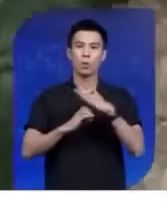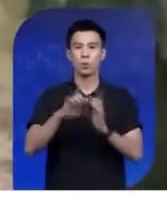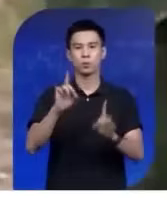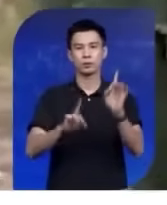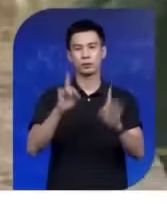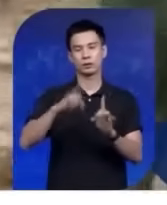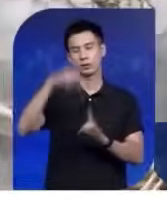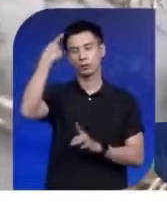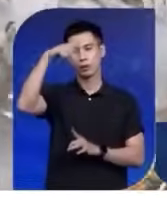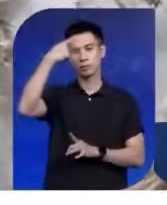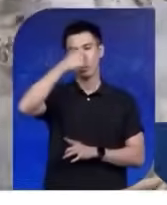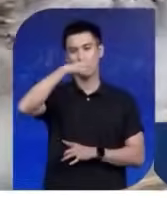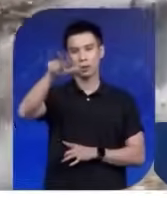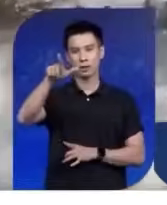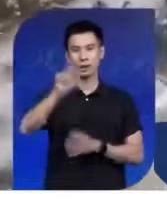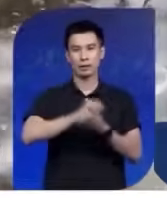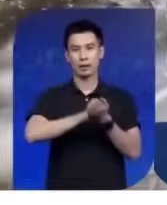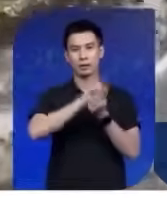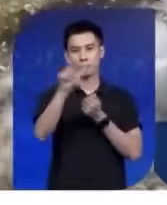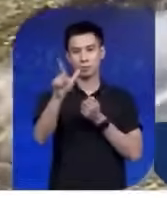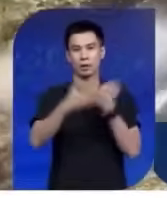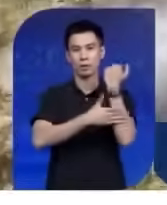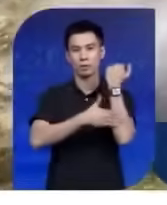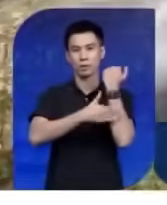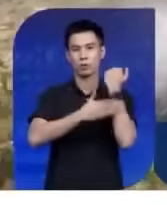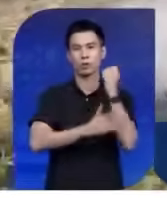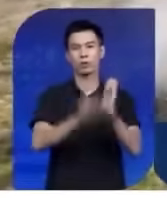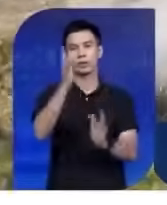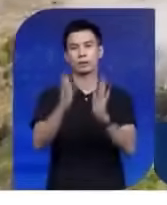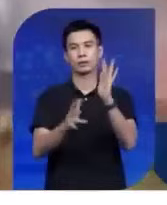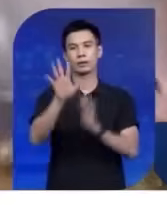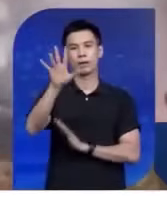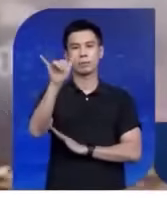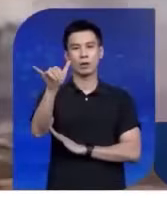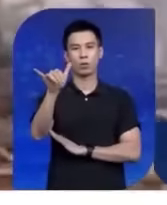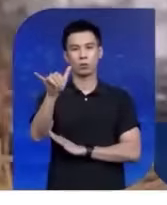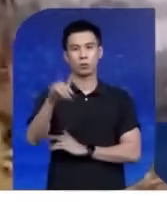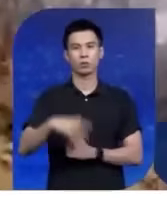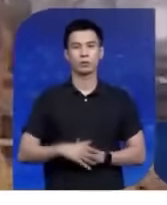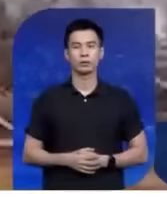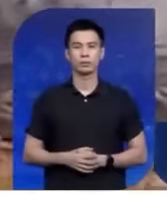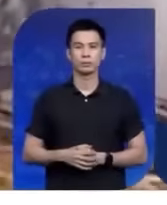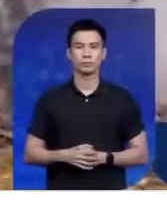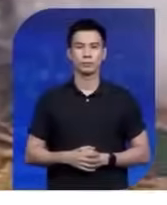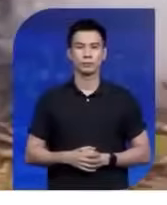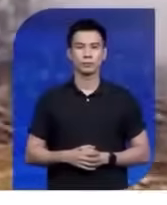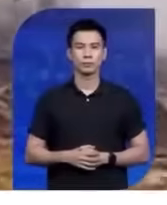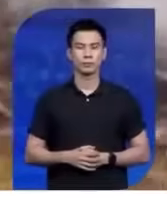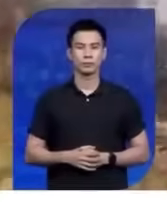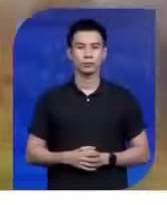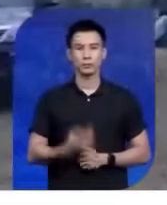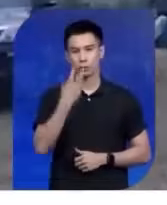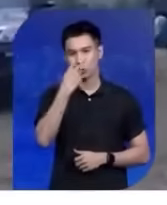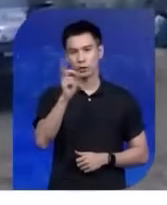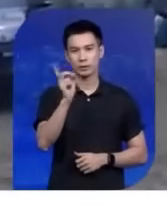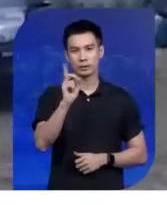từ đầu tháng 7 đến nay khu vực Trung Bộ đã xảy ra 56 vụ cháy rừng chiếm gần một nửa số vụ cháy từ đầu năm đáng chú ý